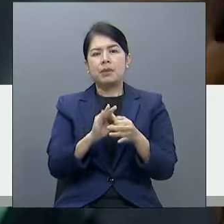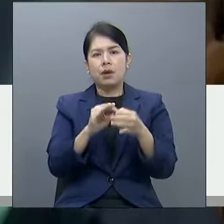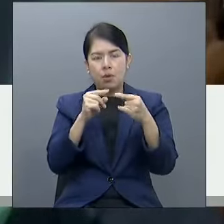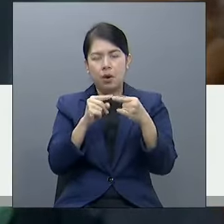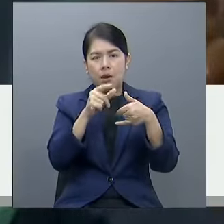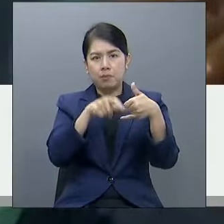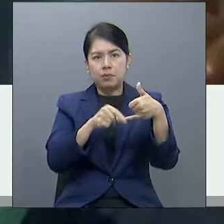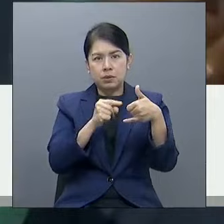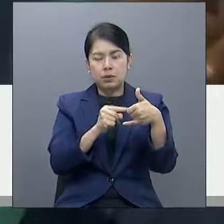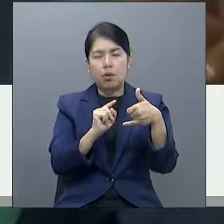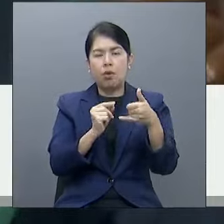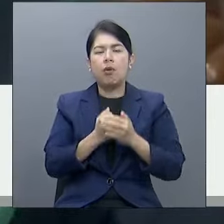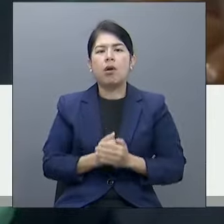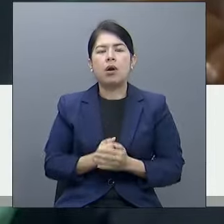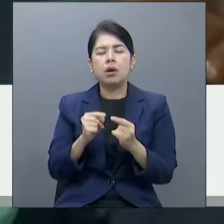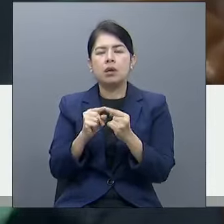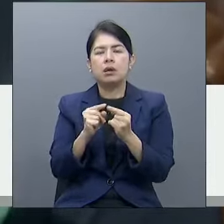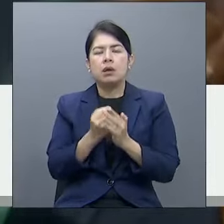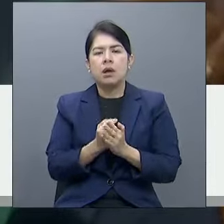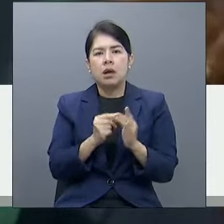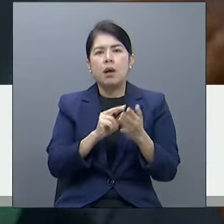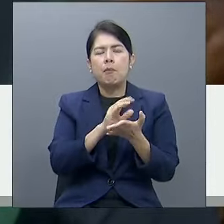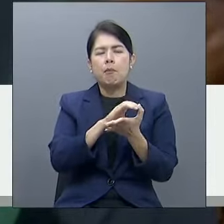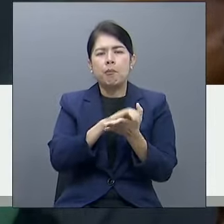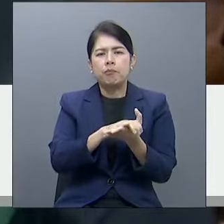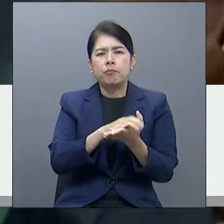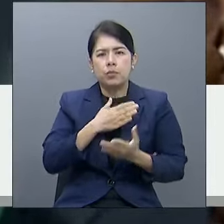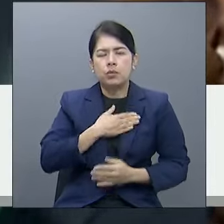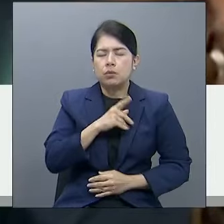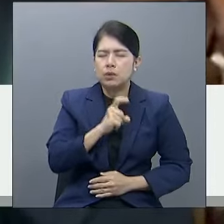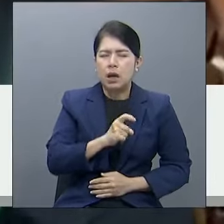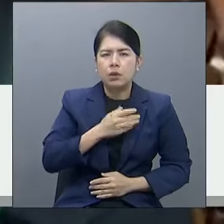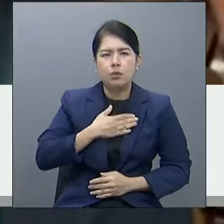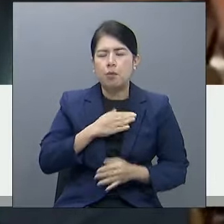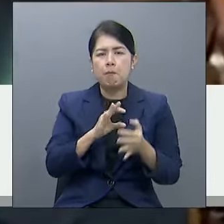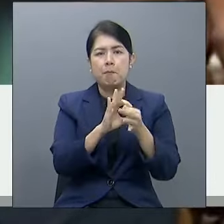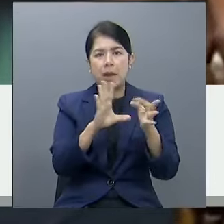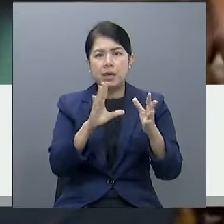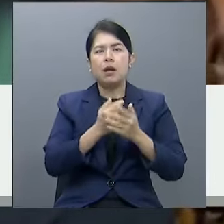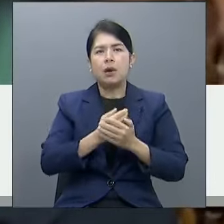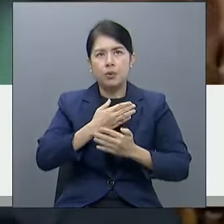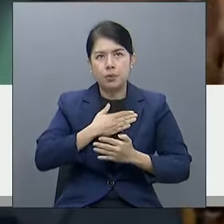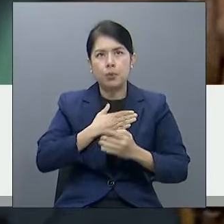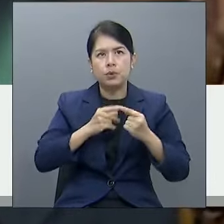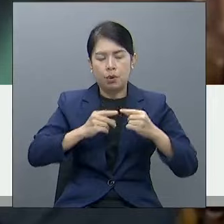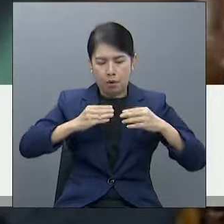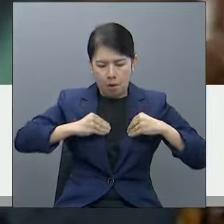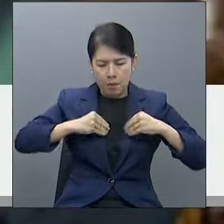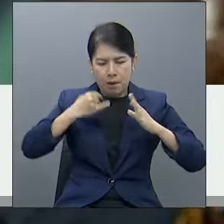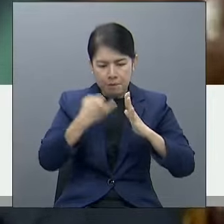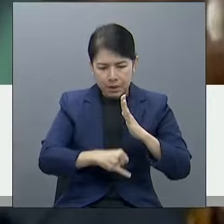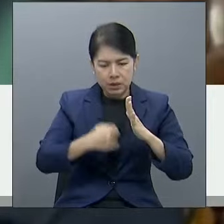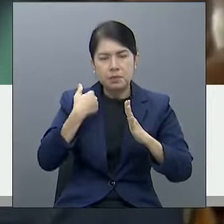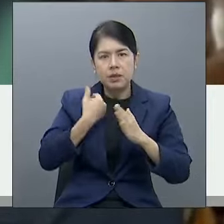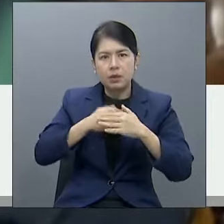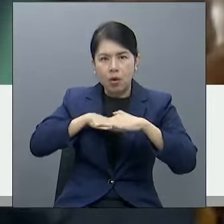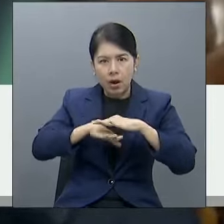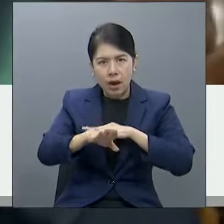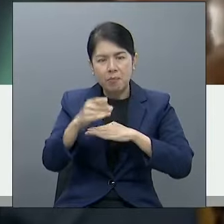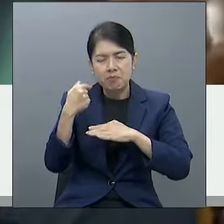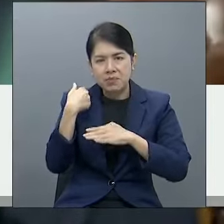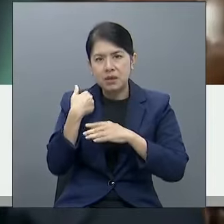แรกนะคะแต่ก็ต้องขอโทษนะทุกคนวันนี้หนูยอมรับค่ะหนูยอมรับว่าผิดหนูประพฤติตัวไม่ดีหนูขอโทษเพื่อนๆขอโทษทุกๆค